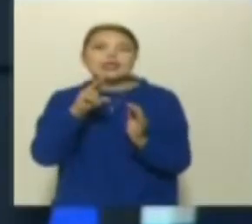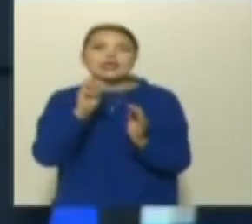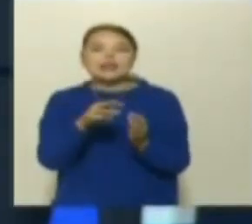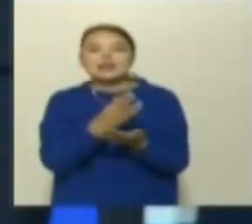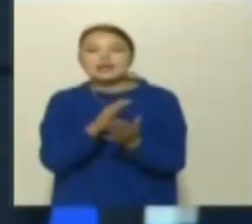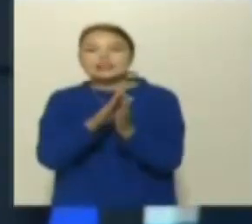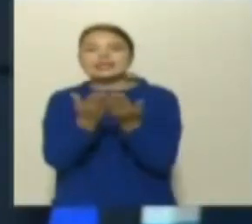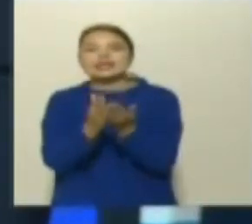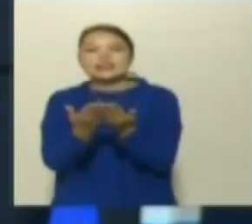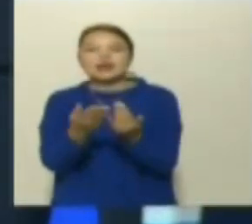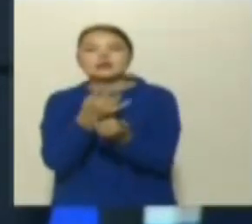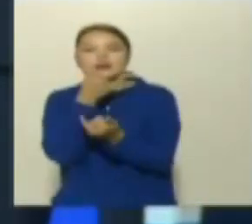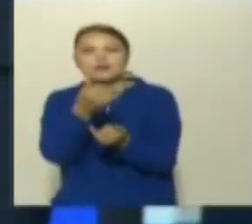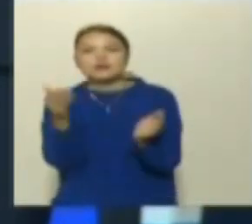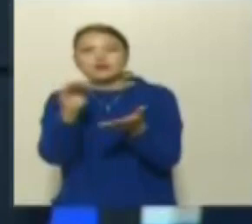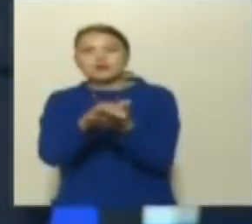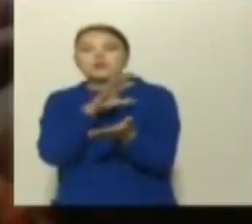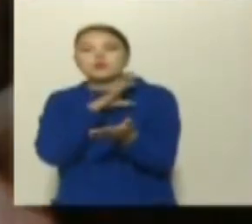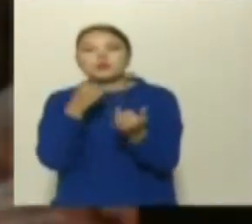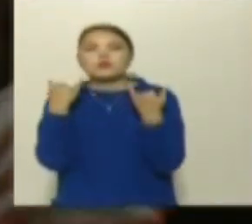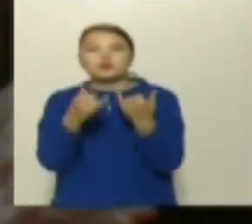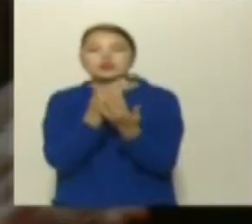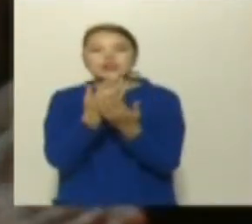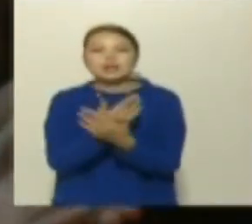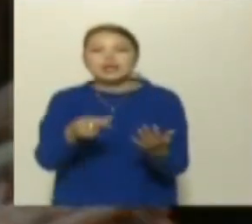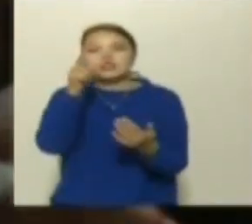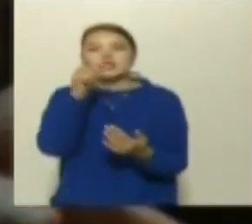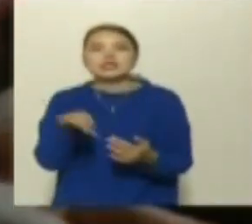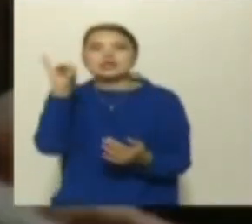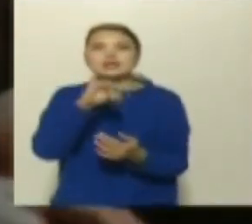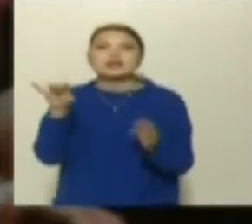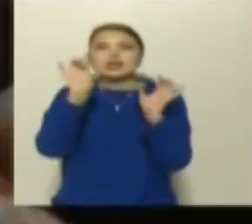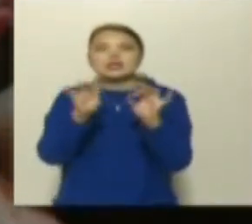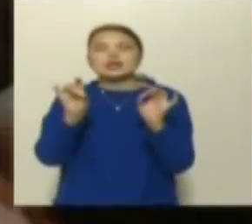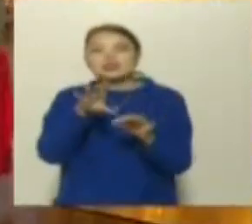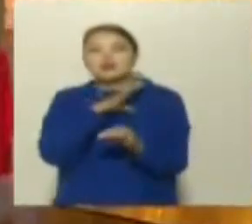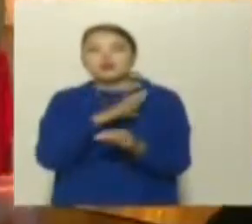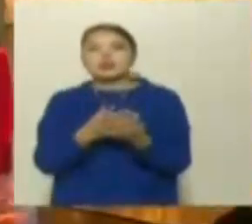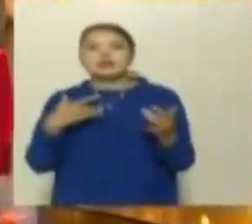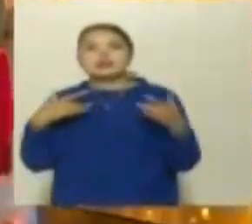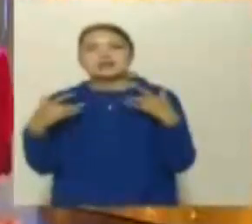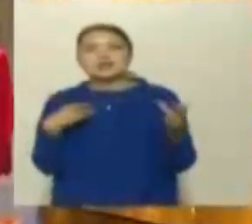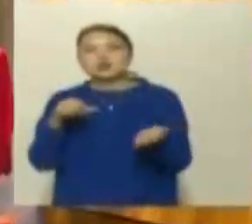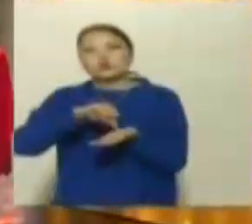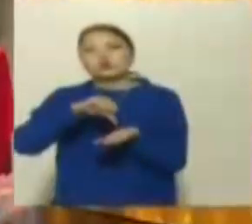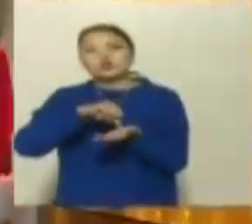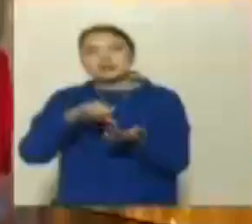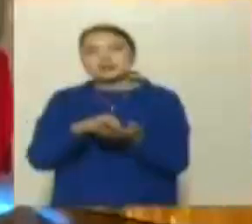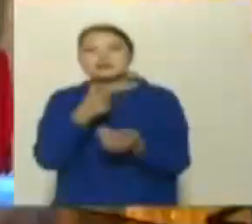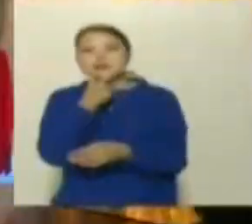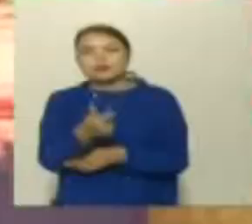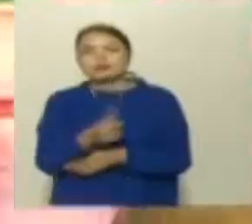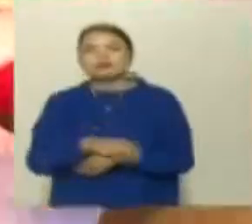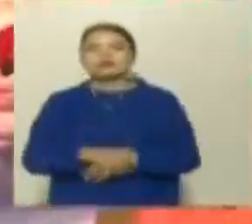кітабының таныстырылымы өтті. Туынды шөл далада уайс орнатқан азаматтар туралы сыр шертеді. Мереке соңы жергілікті өнерпаздардың концерттік